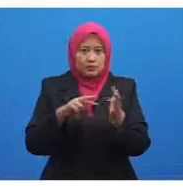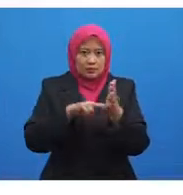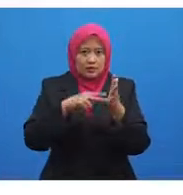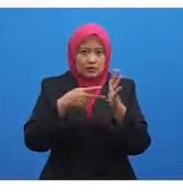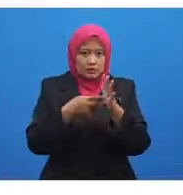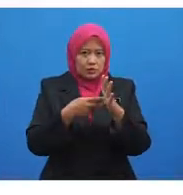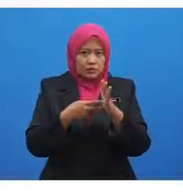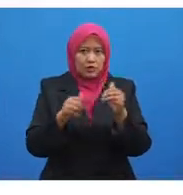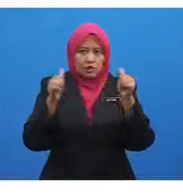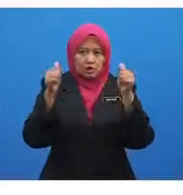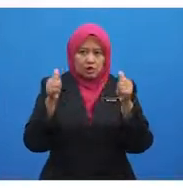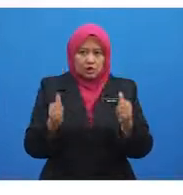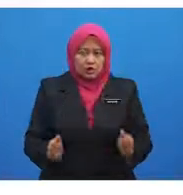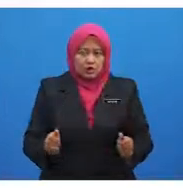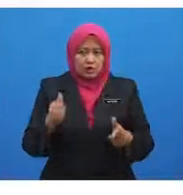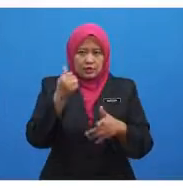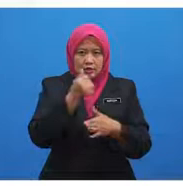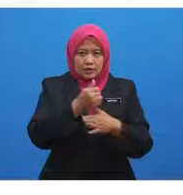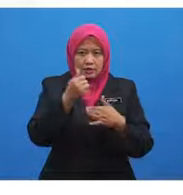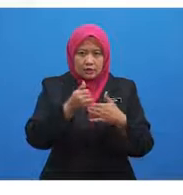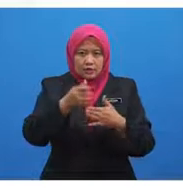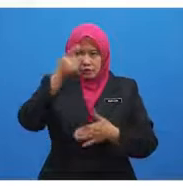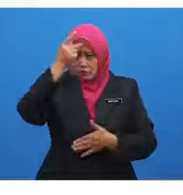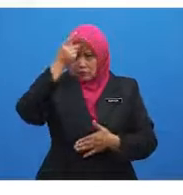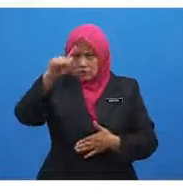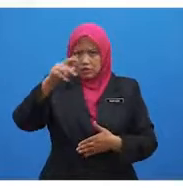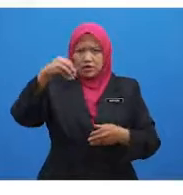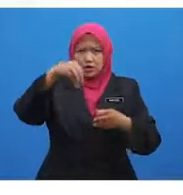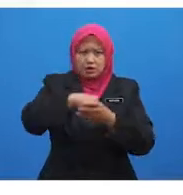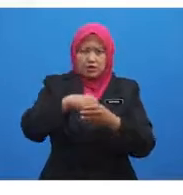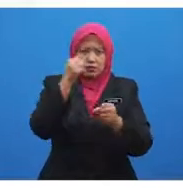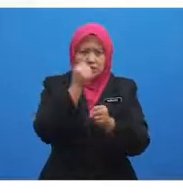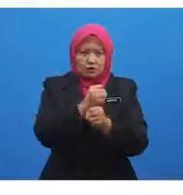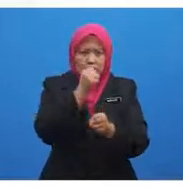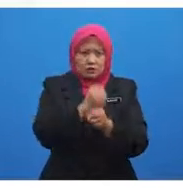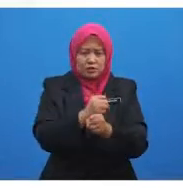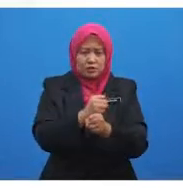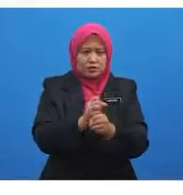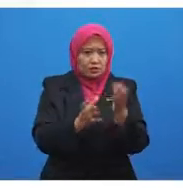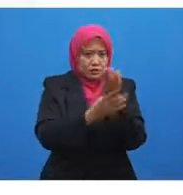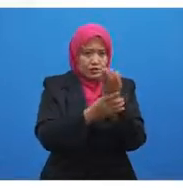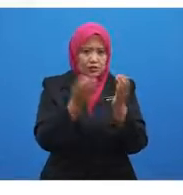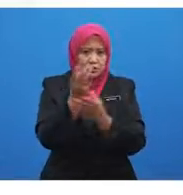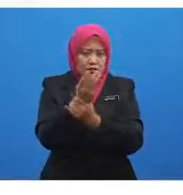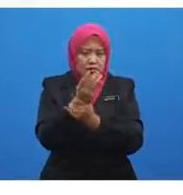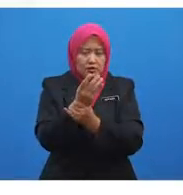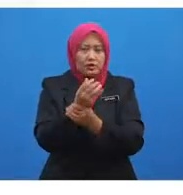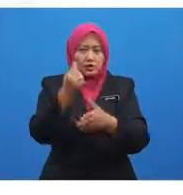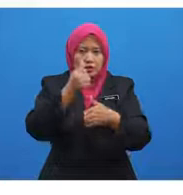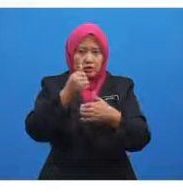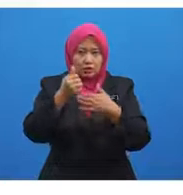bahasa Melayu lama yang bermaksud ahli atau pakar dalam kerja-kerja tangan ataupun